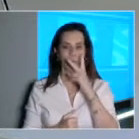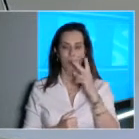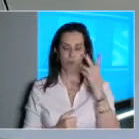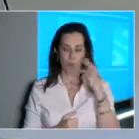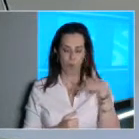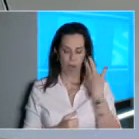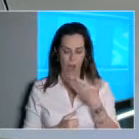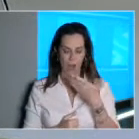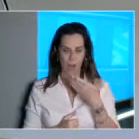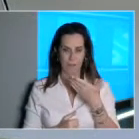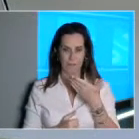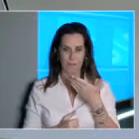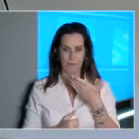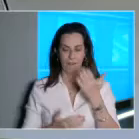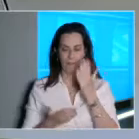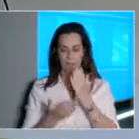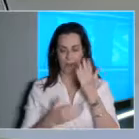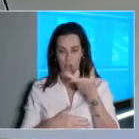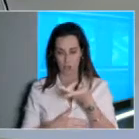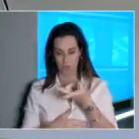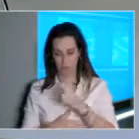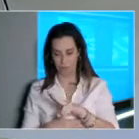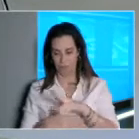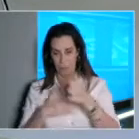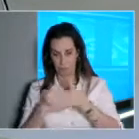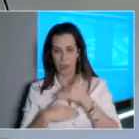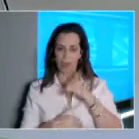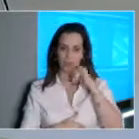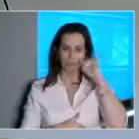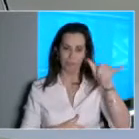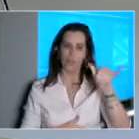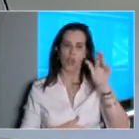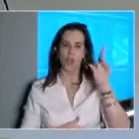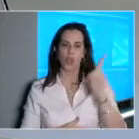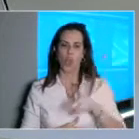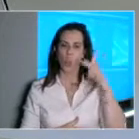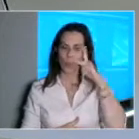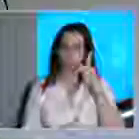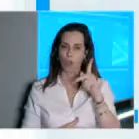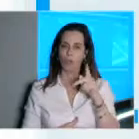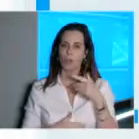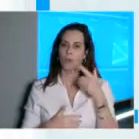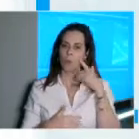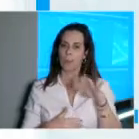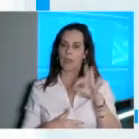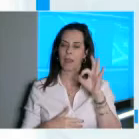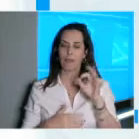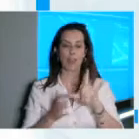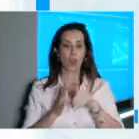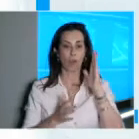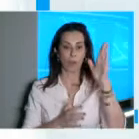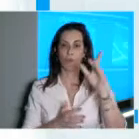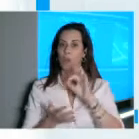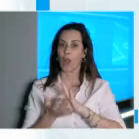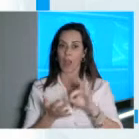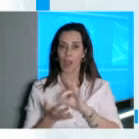לאחר לכתה של הגברת הראשונה, נחמה ריבלין, בדרום קוריאה, שם הוא מתוודא לטכנולוגיית העתיד, הנשיא צייץ